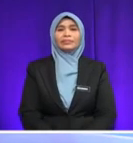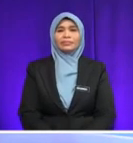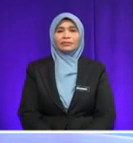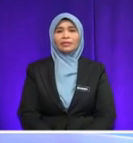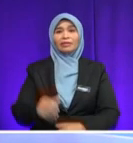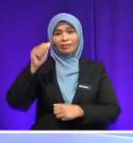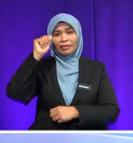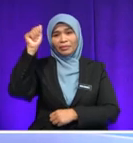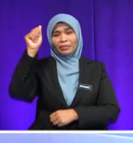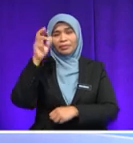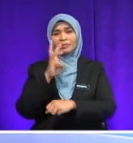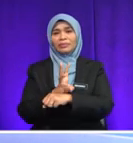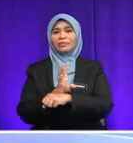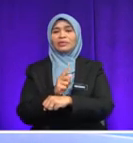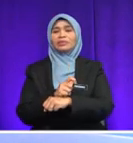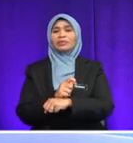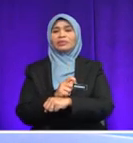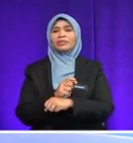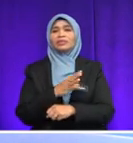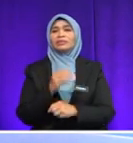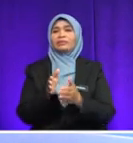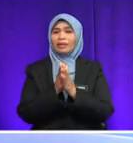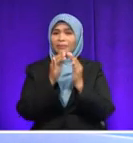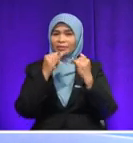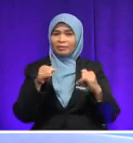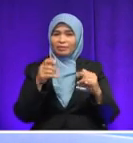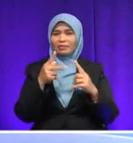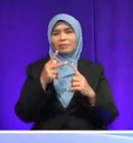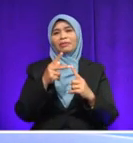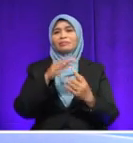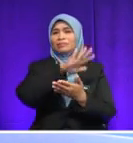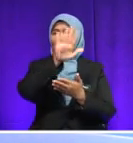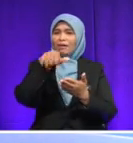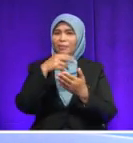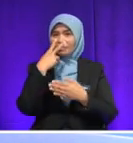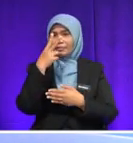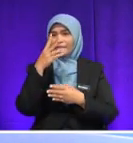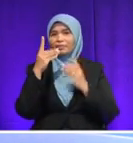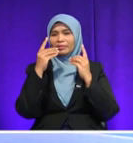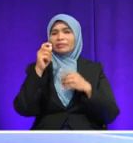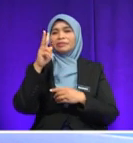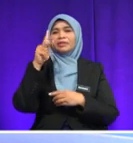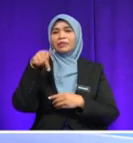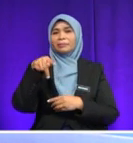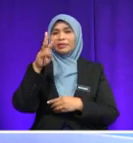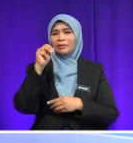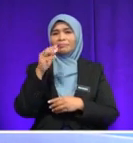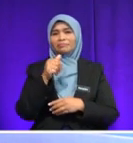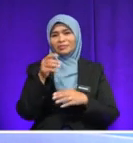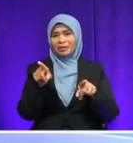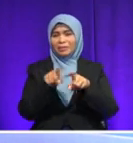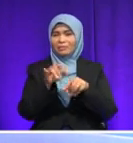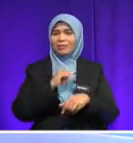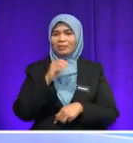Assalamualaikum warahmatullahi wabarakatuh dan salam sejahtera kepada semua penonton di Net TV KPM anda bersama dengan saya